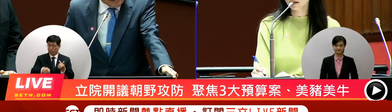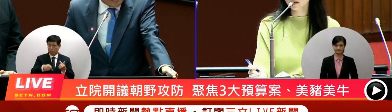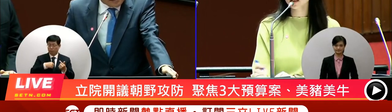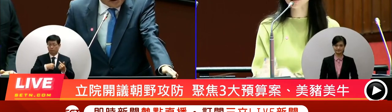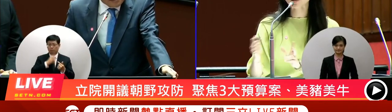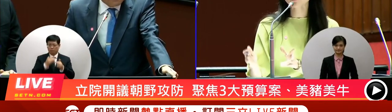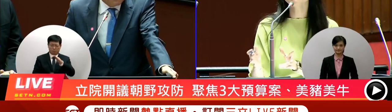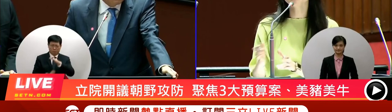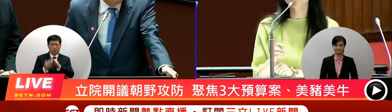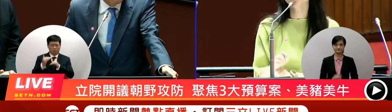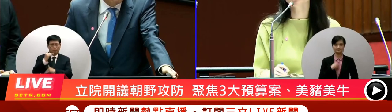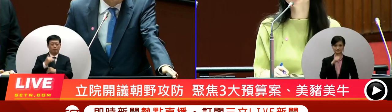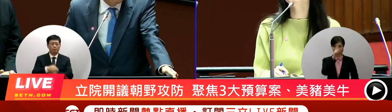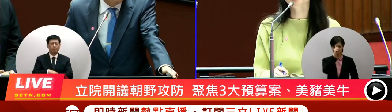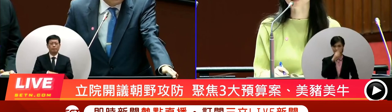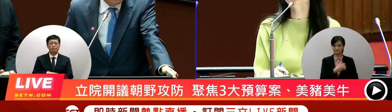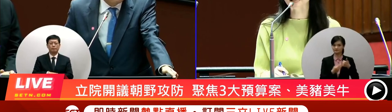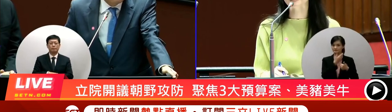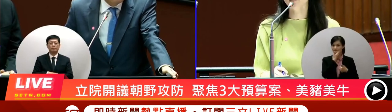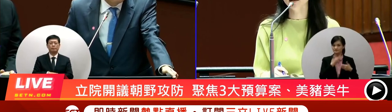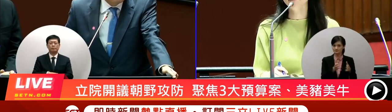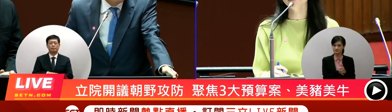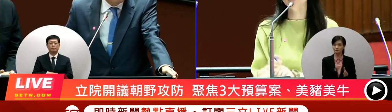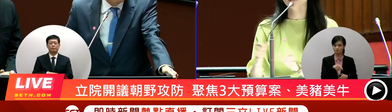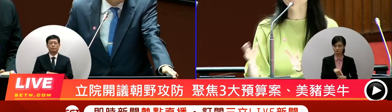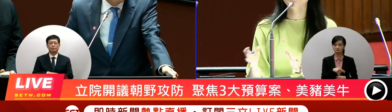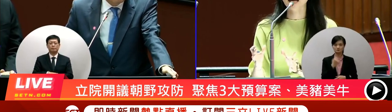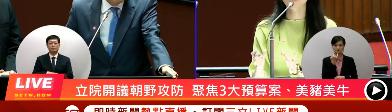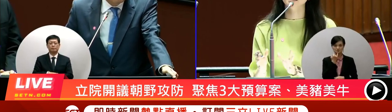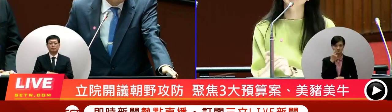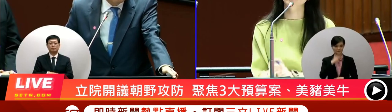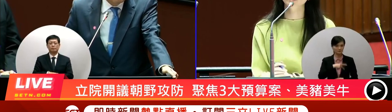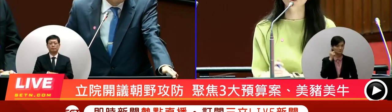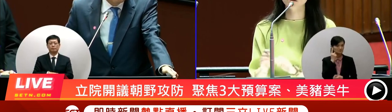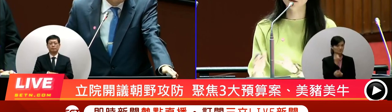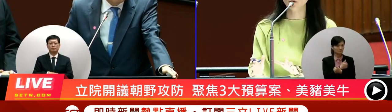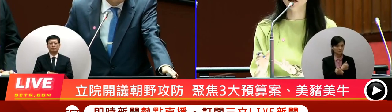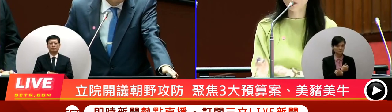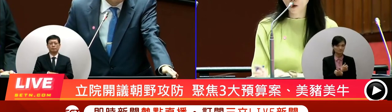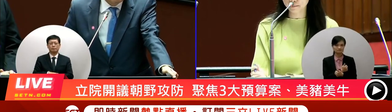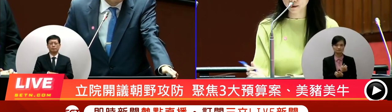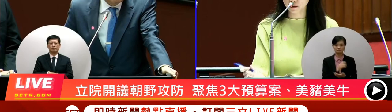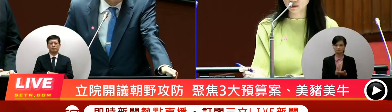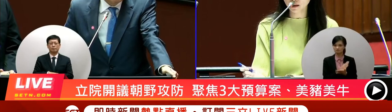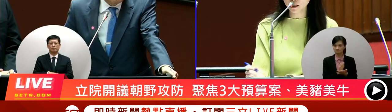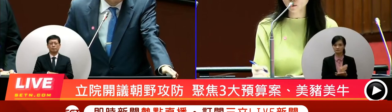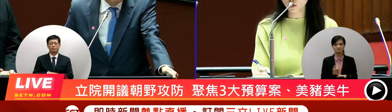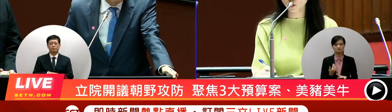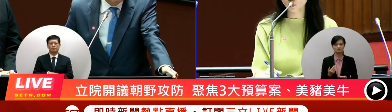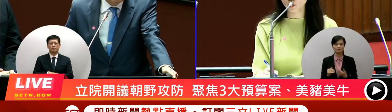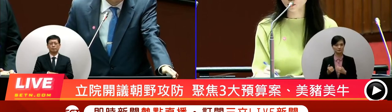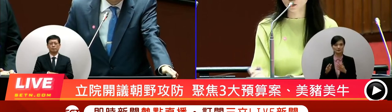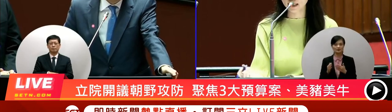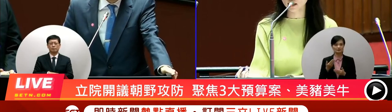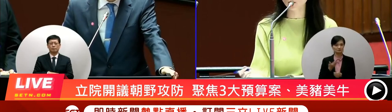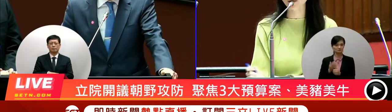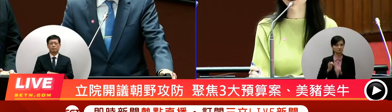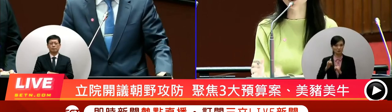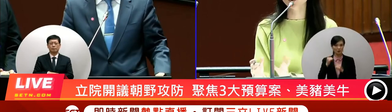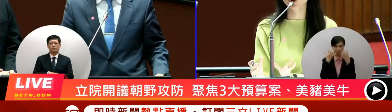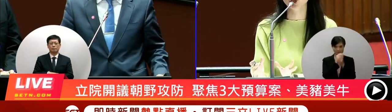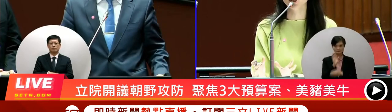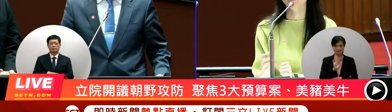极限 值。是希望卫福部就这部分能够再考量，不要让人家好像认为说有一个画饼呢。那另外就是说，昨天这个